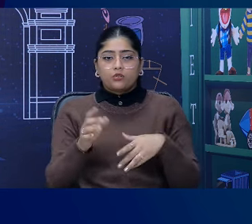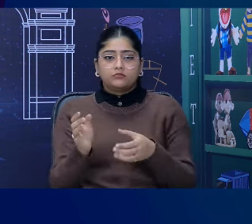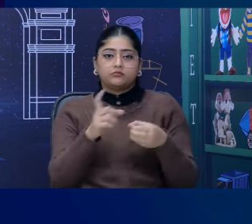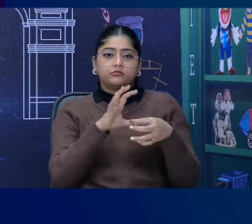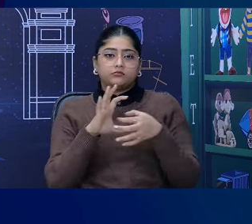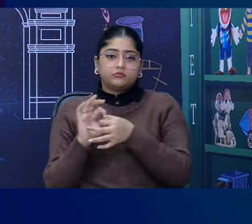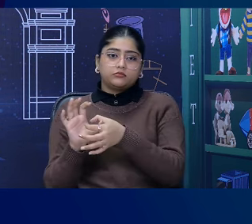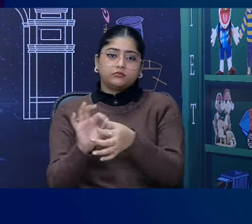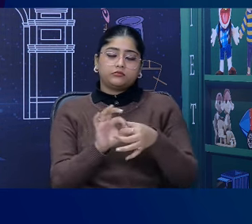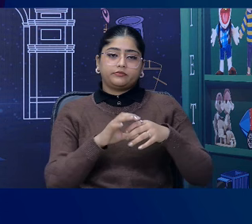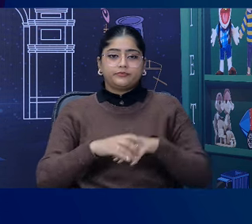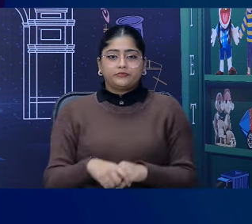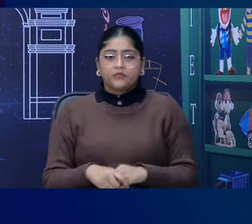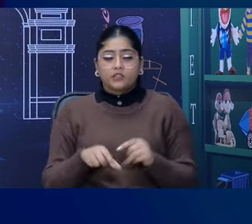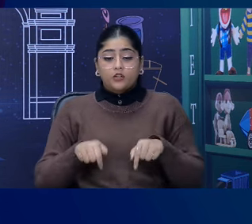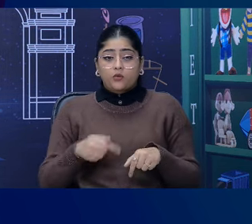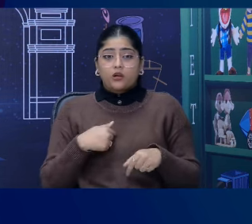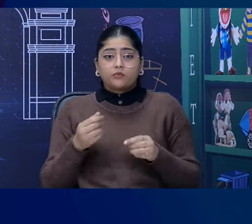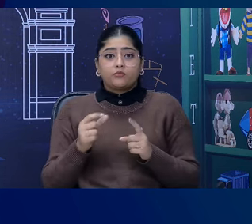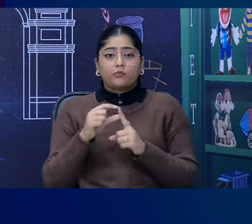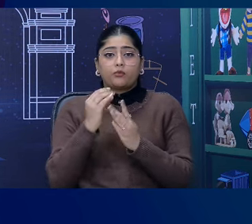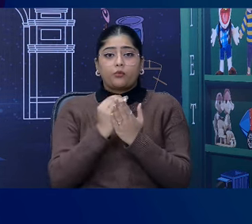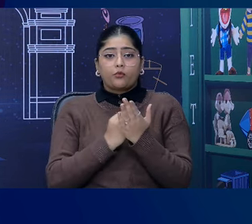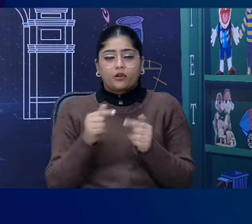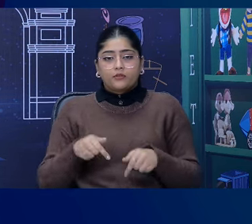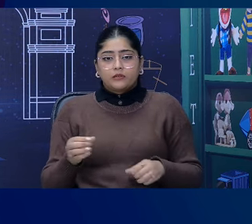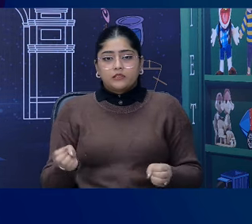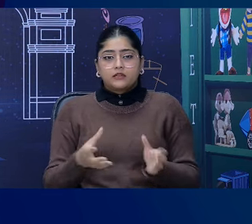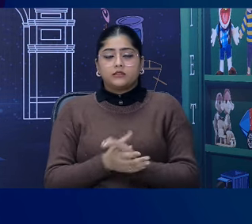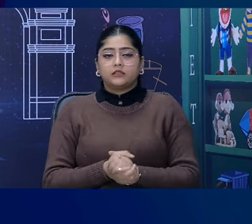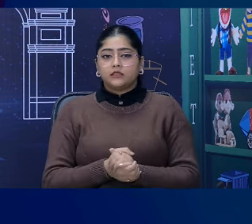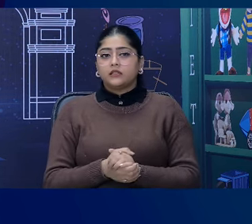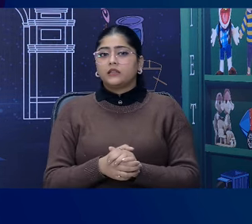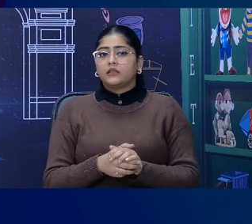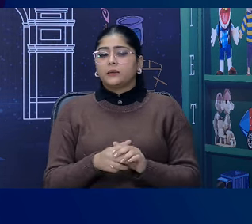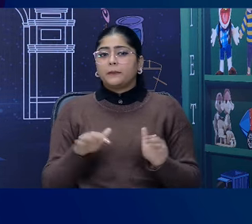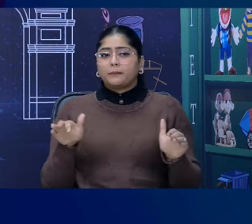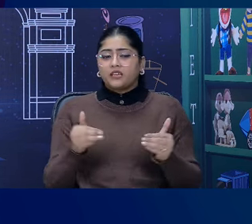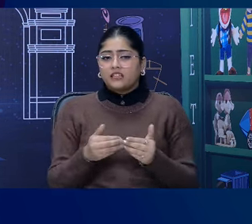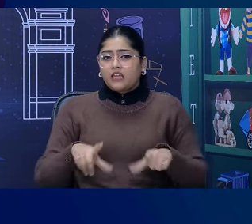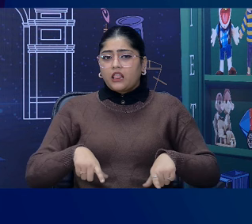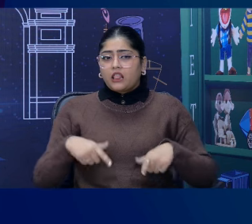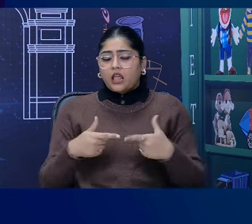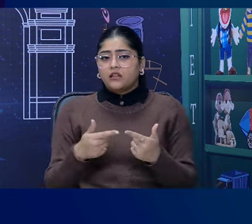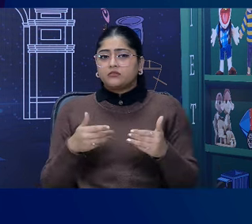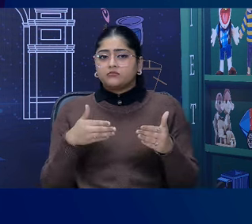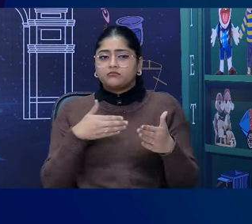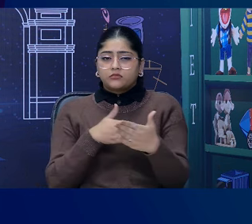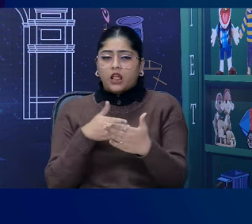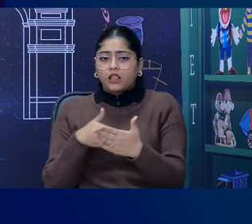हम शुरू करते हैं अपने आज का सत्र और मैम हम आपसे पास आएंगे मीटिंग लाइफ चैलेंज यह टॉपिक बहुत